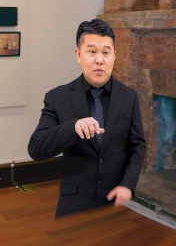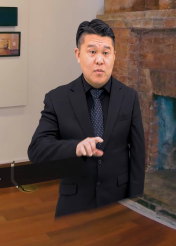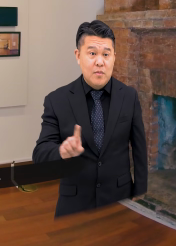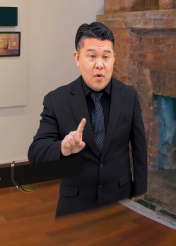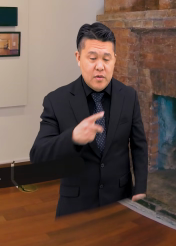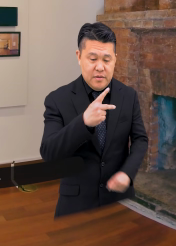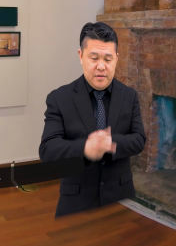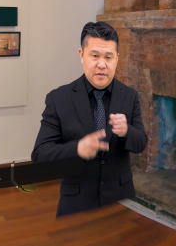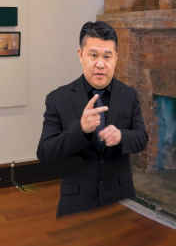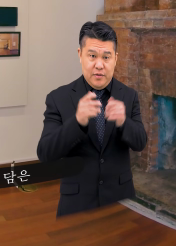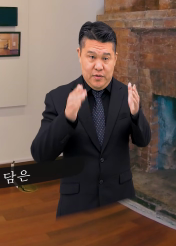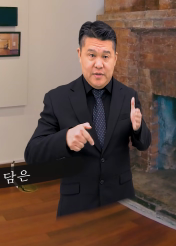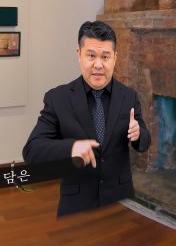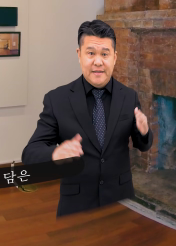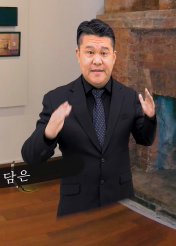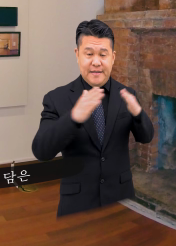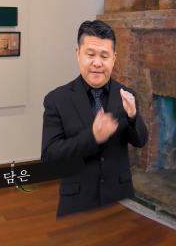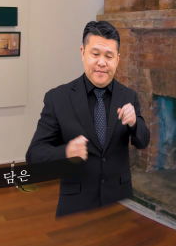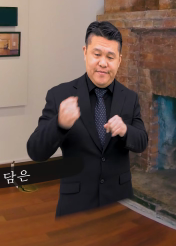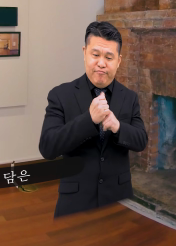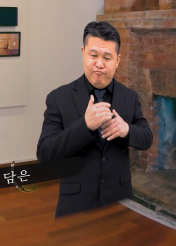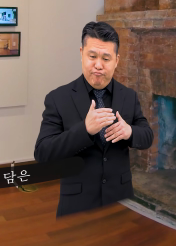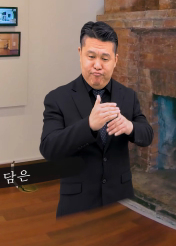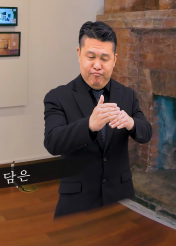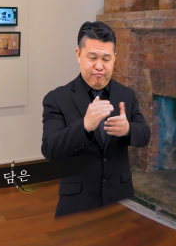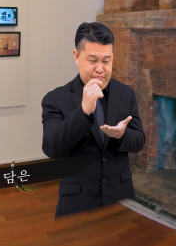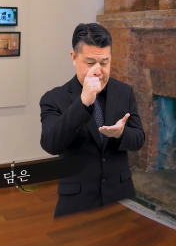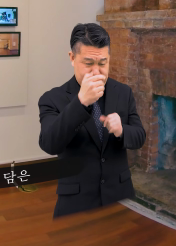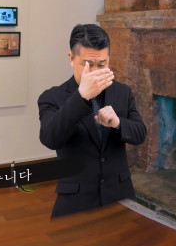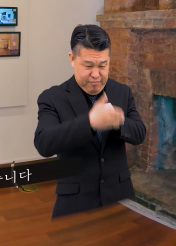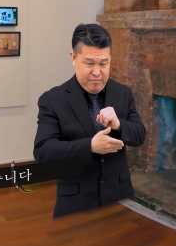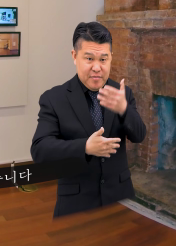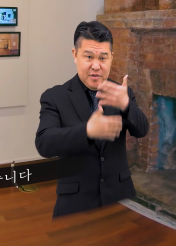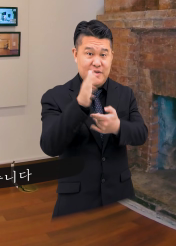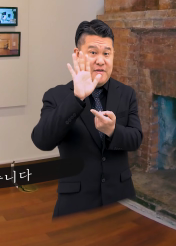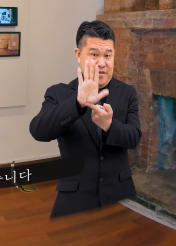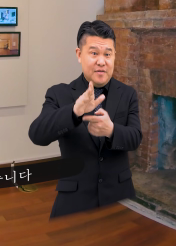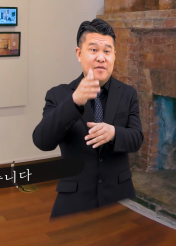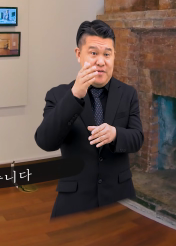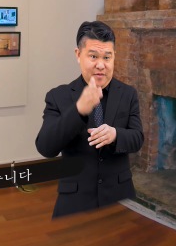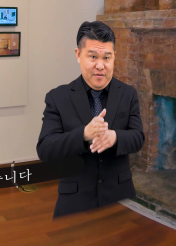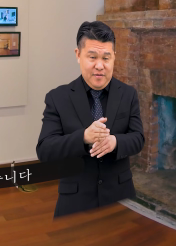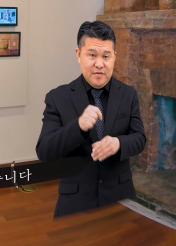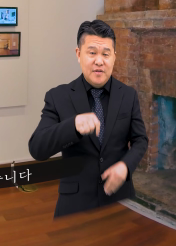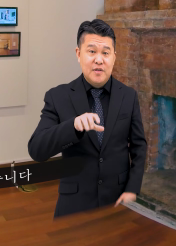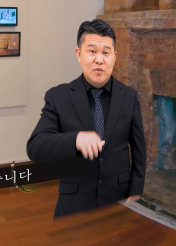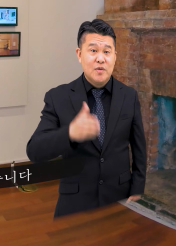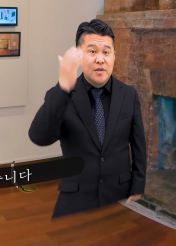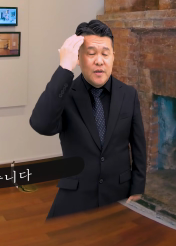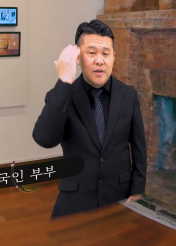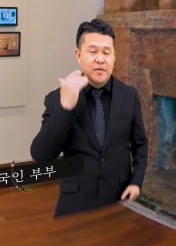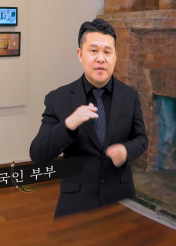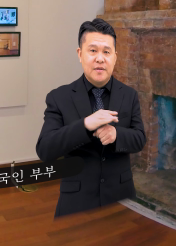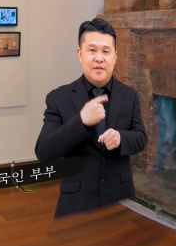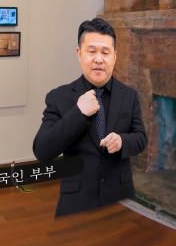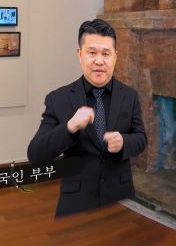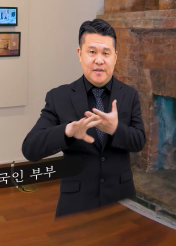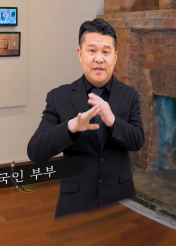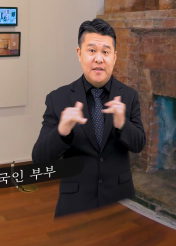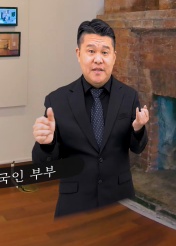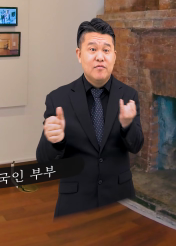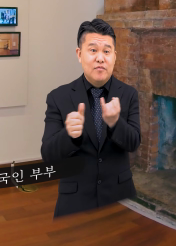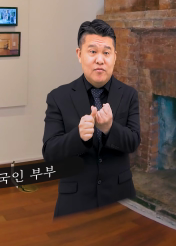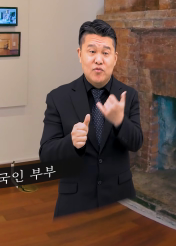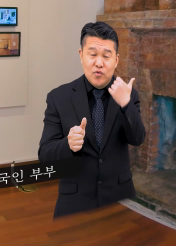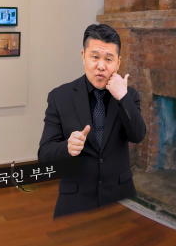마지막으로 이 공간에서는 2년여간 딜쿠샤의 복원 과정을 담은 사진과 영상들이 준비되어 있습니다. 이곳